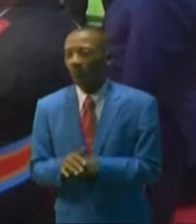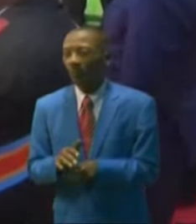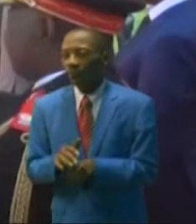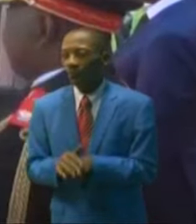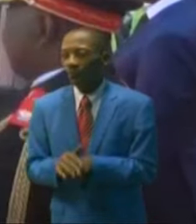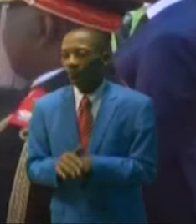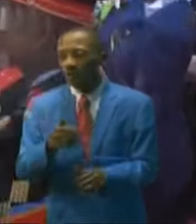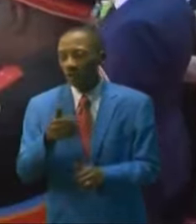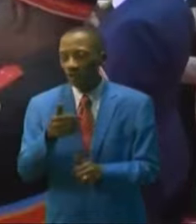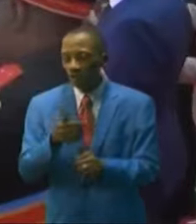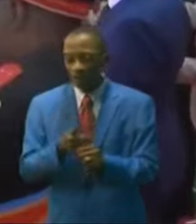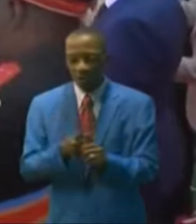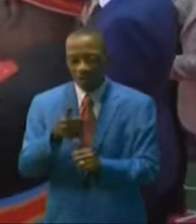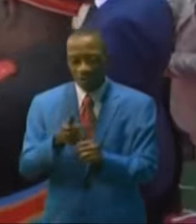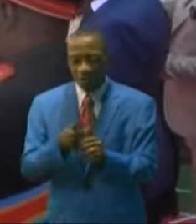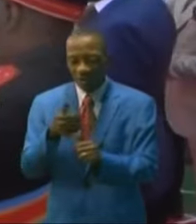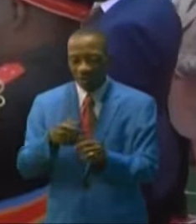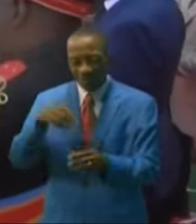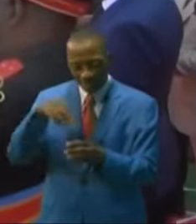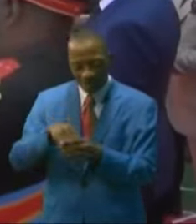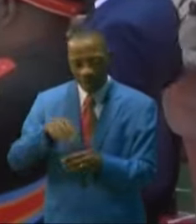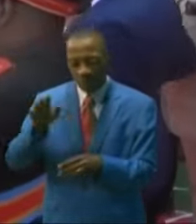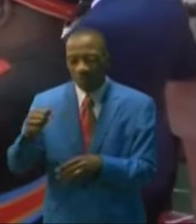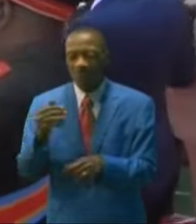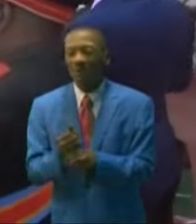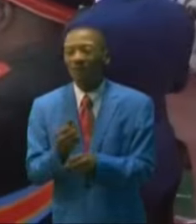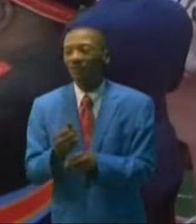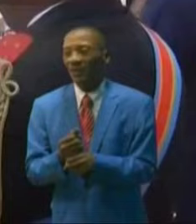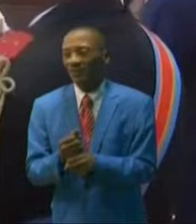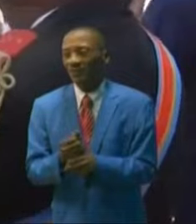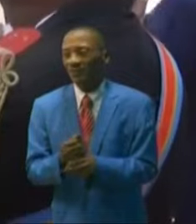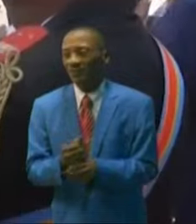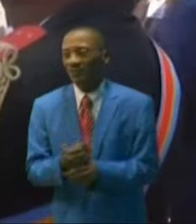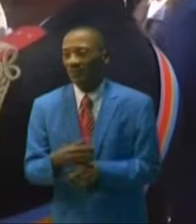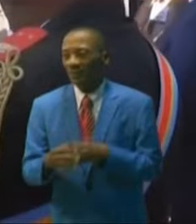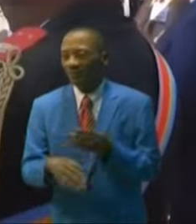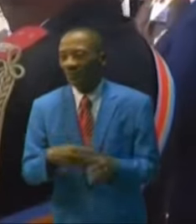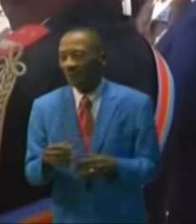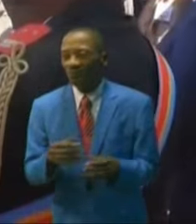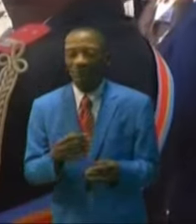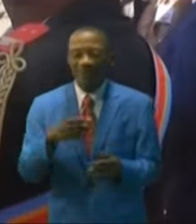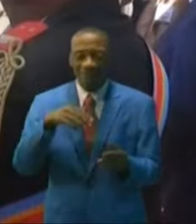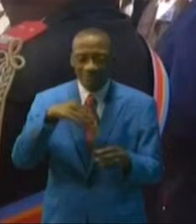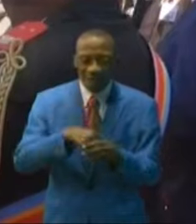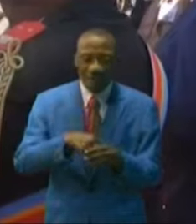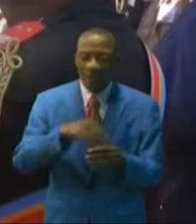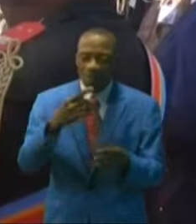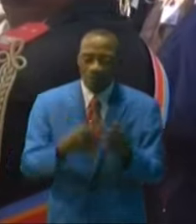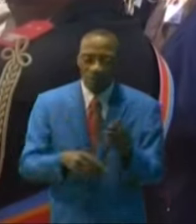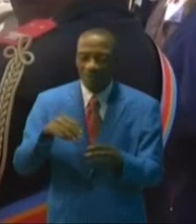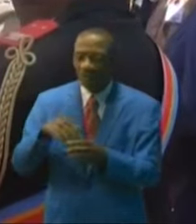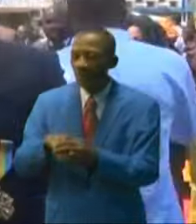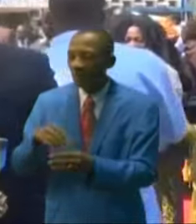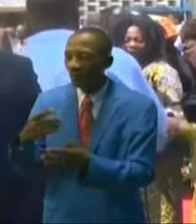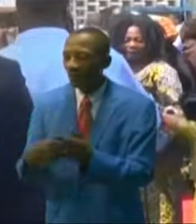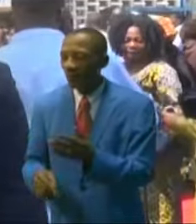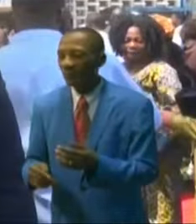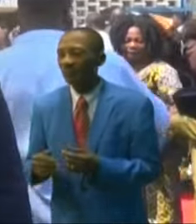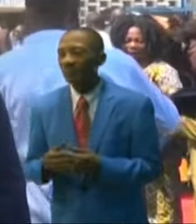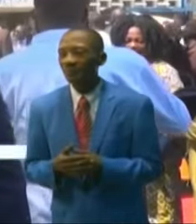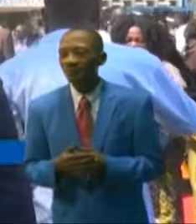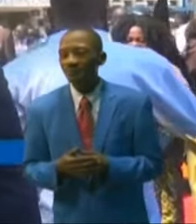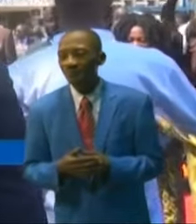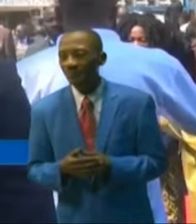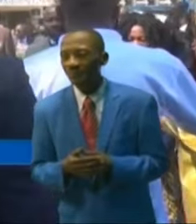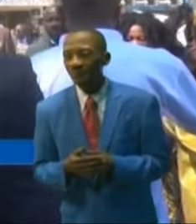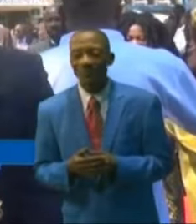lettres, lauréats selon leur catégorie. D'où ces remerciements. La joie, mais aussi un sentiment